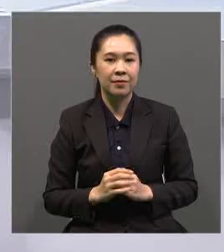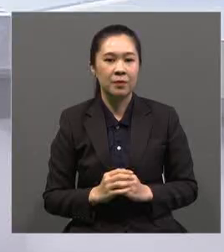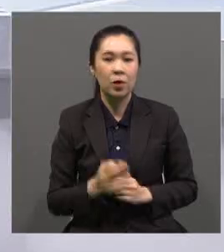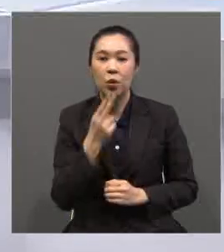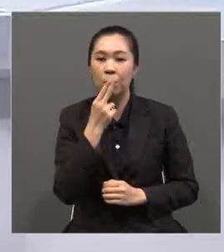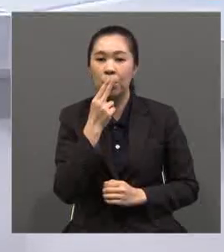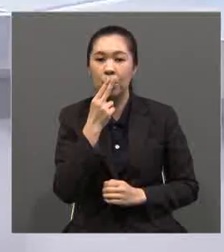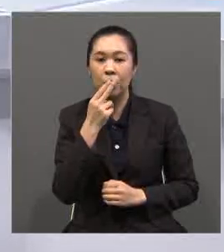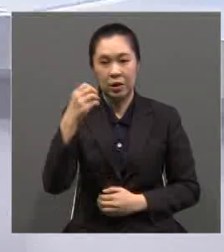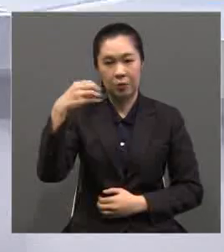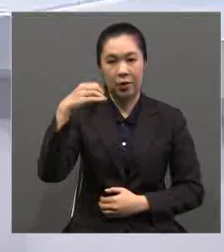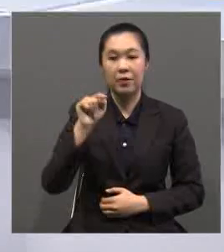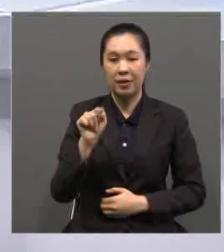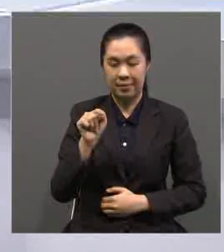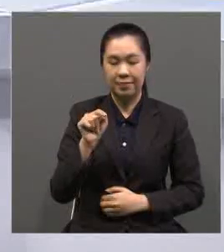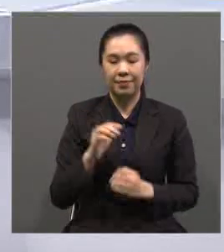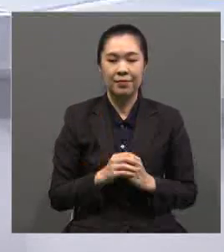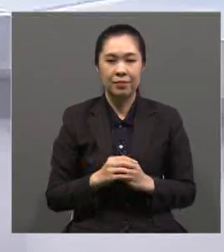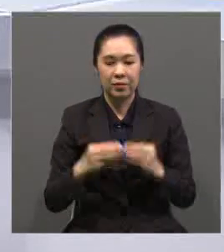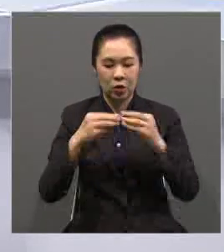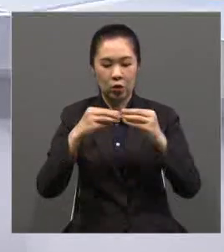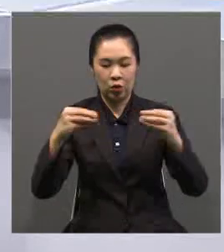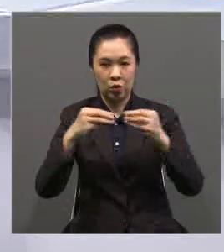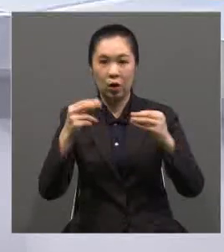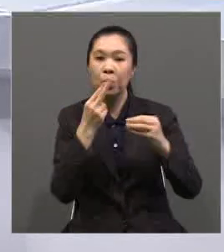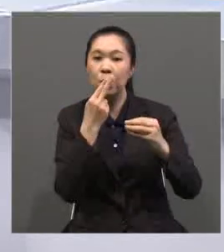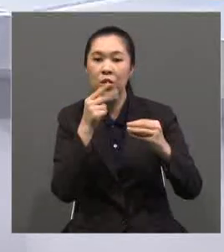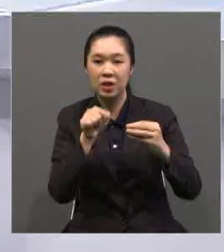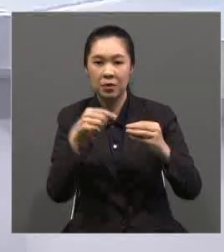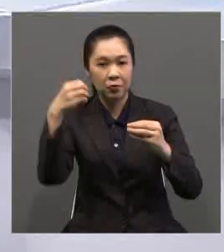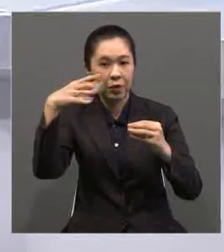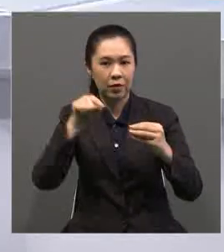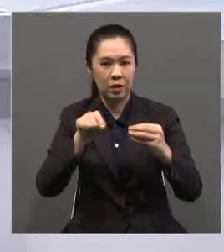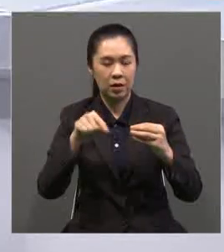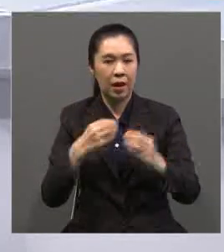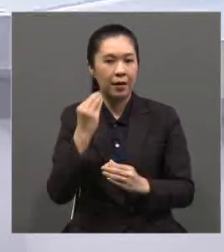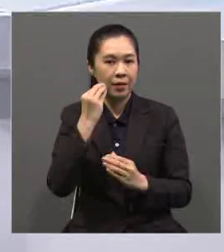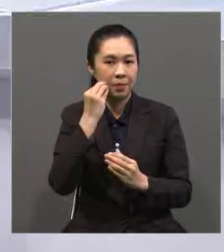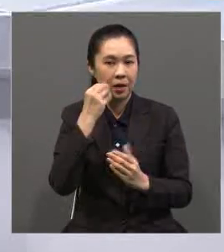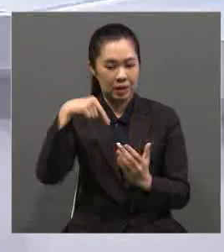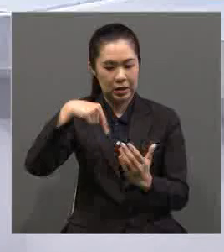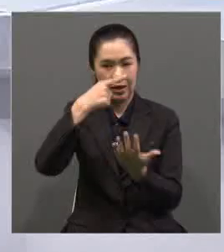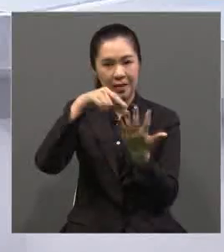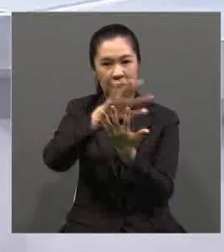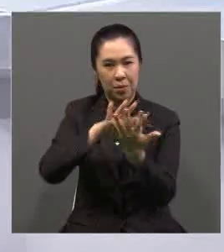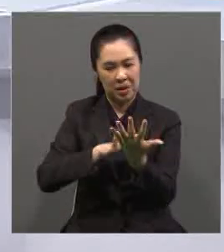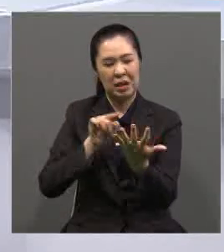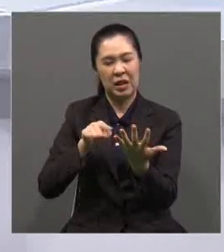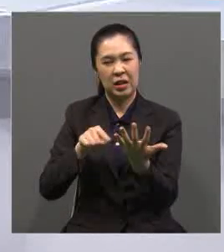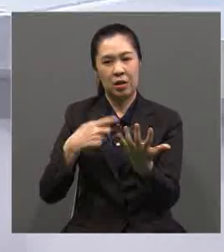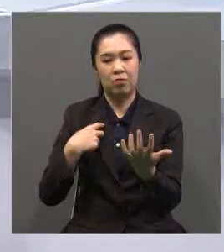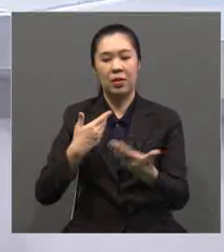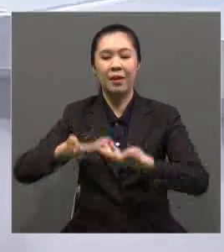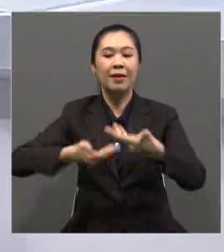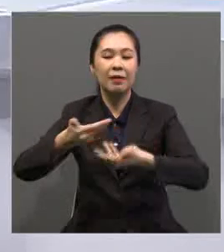ของบุหรี่ไฟฟ้ากลายมาเป็นประเด็นแบบนี้เนี่ยนะฮะหลายคนบอกว่าเอ๊ะจริงๆแล้วบ้านเราบุหรี่ไฟฟ้าเนี่ยไม่ได้หายากเลยนะเดินไ